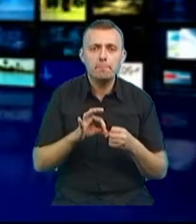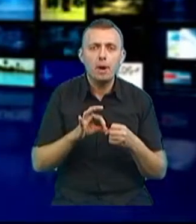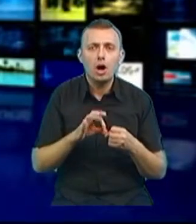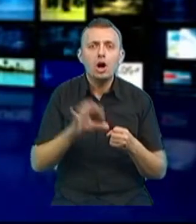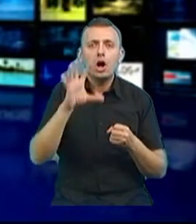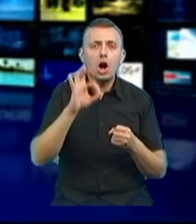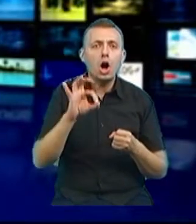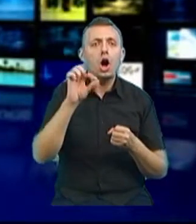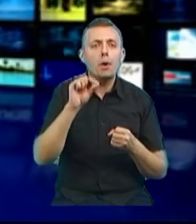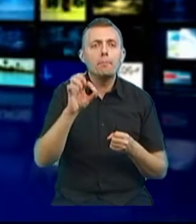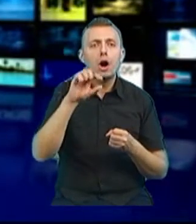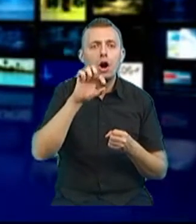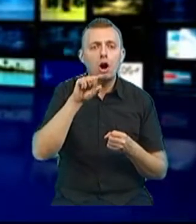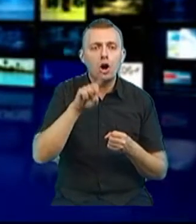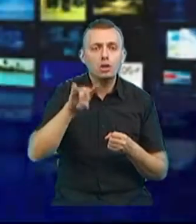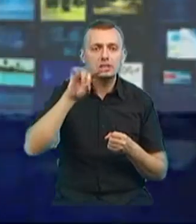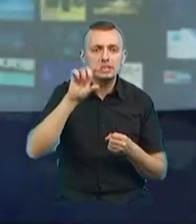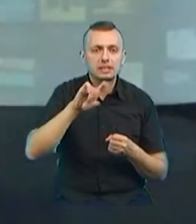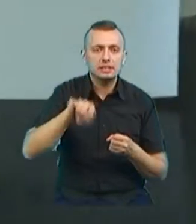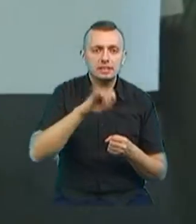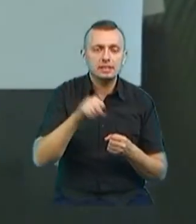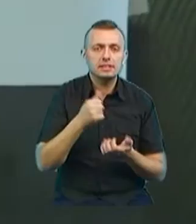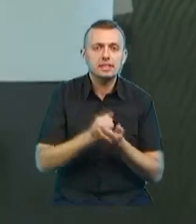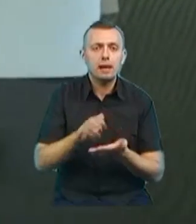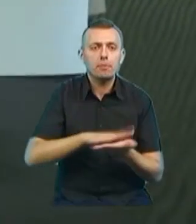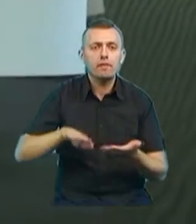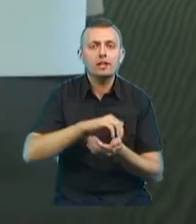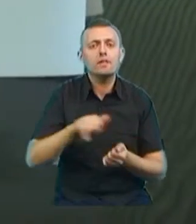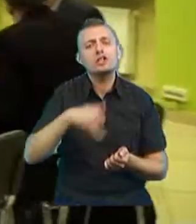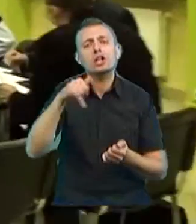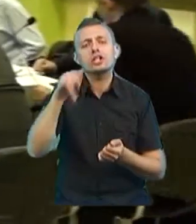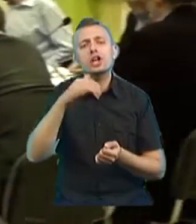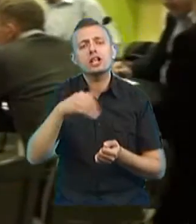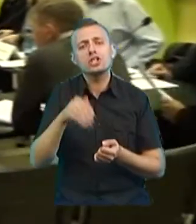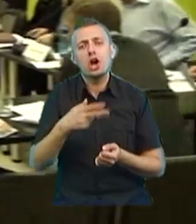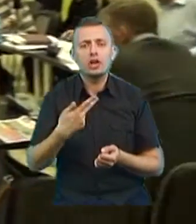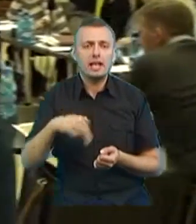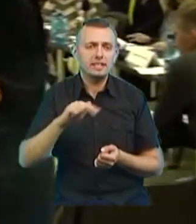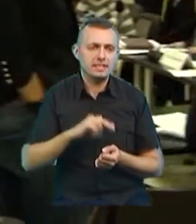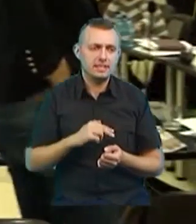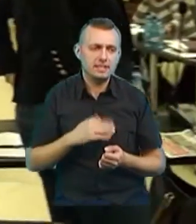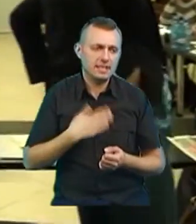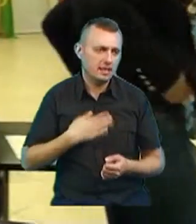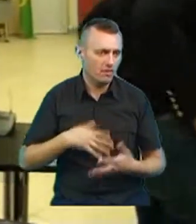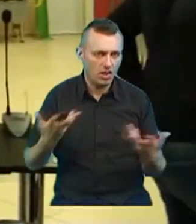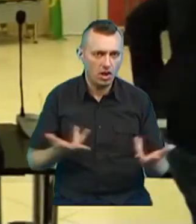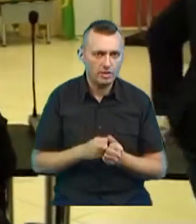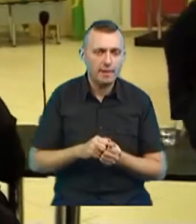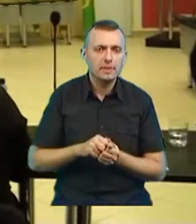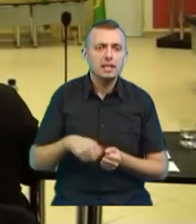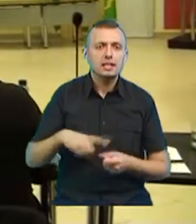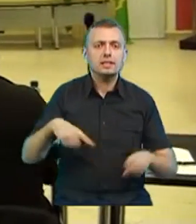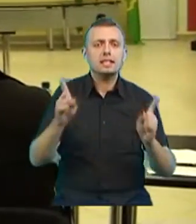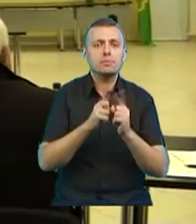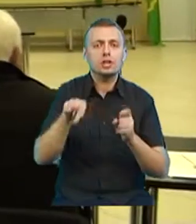powiatowa jest nadal niezadowolona. Na spotkaniu wszystkich komisji z prezesem Kutnowskiego Szpitala Samorządowego przedstawiono